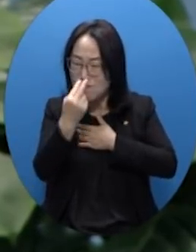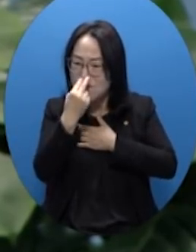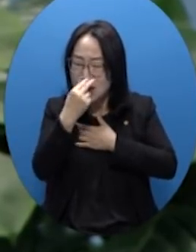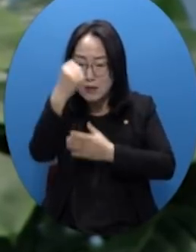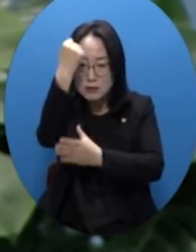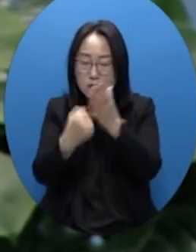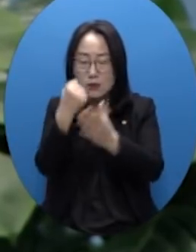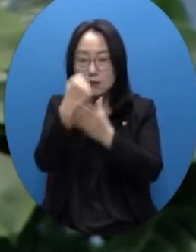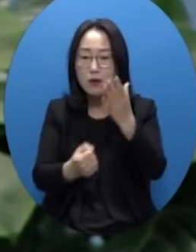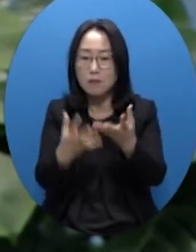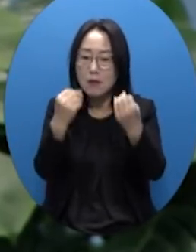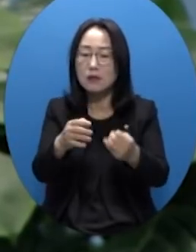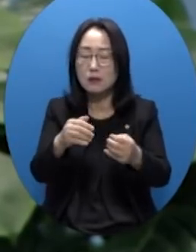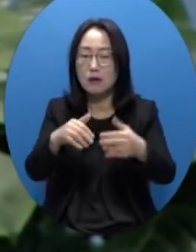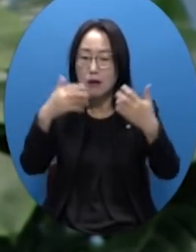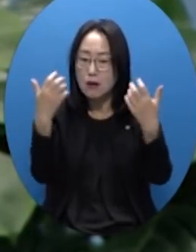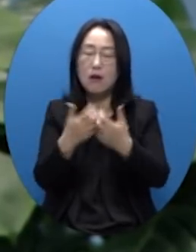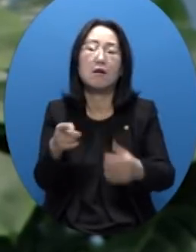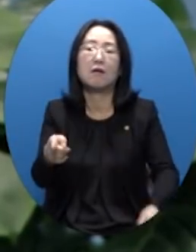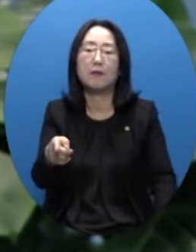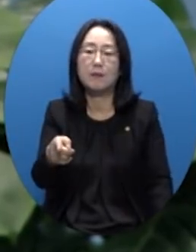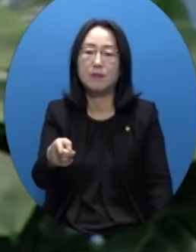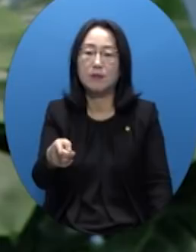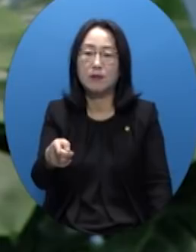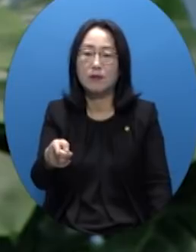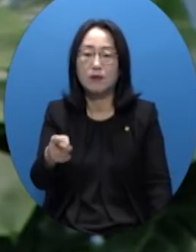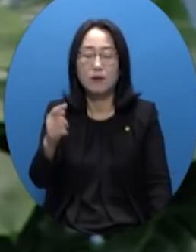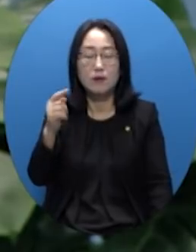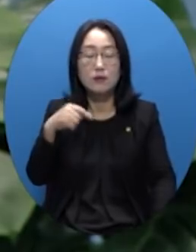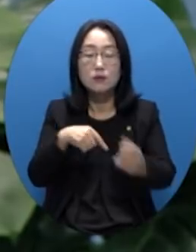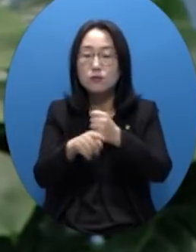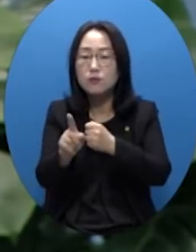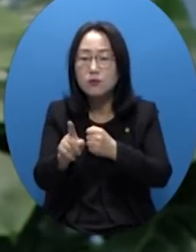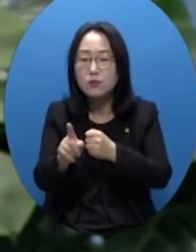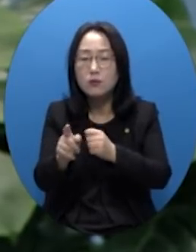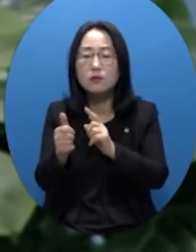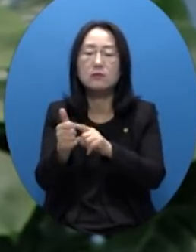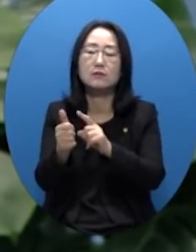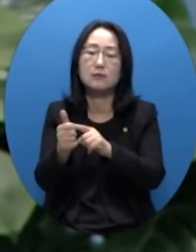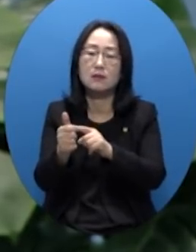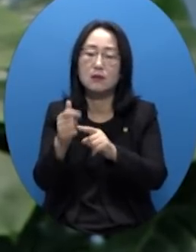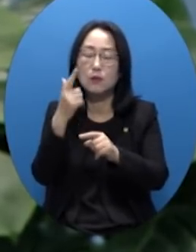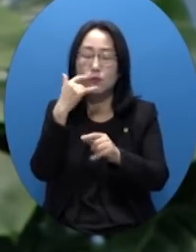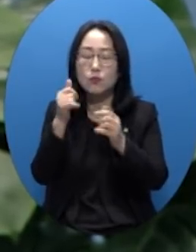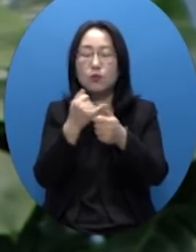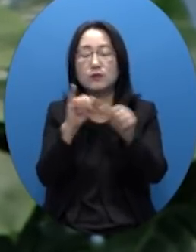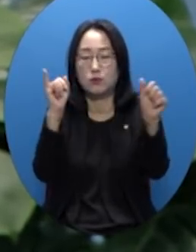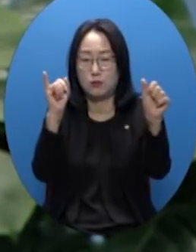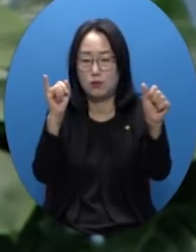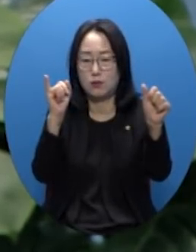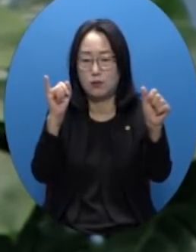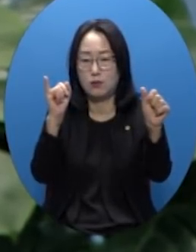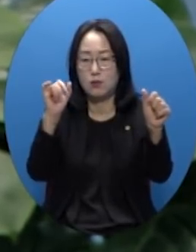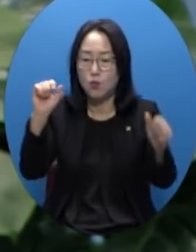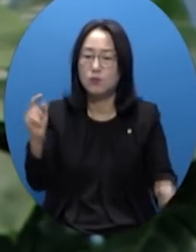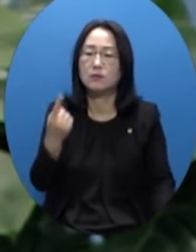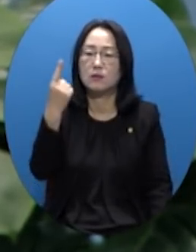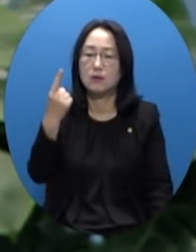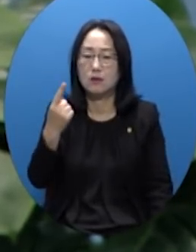보게 되었습니다 부모 의 연 으로부터 그 마음속에 들어온 쓴 분이